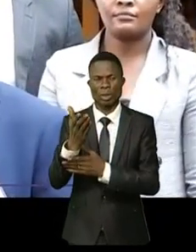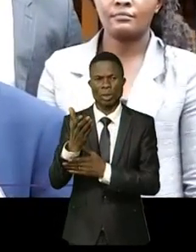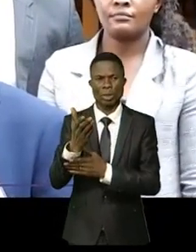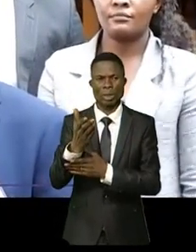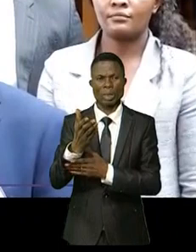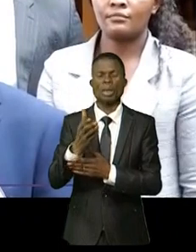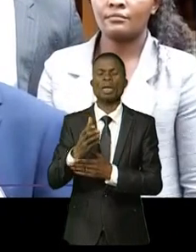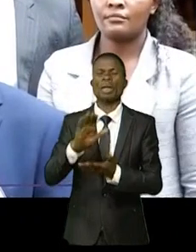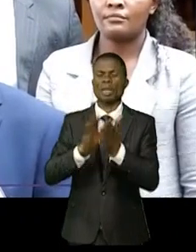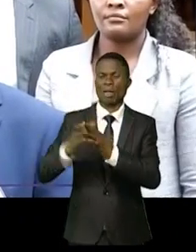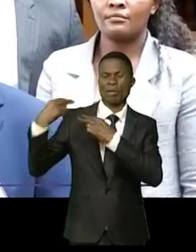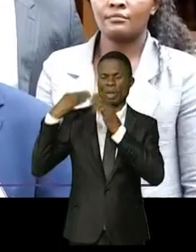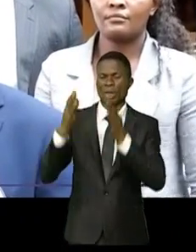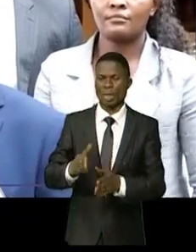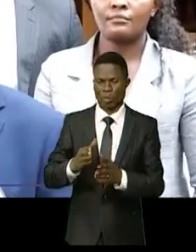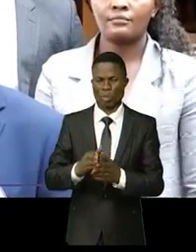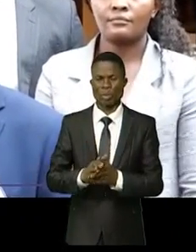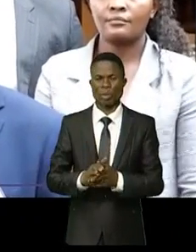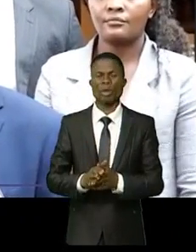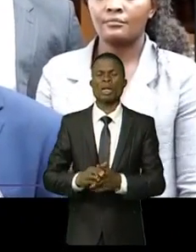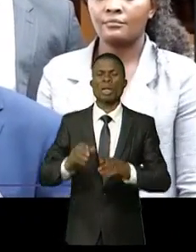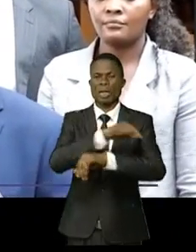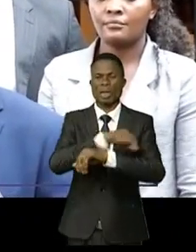de l'antenne auprès de son Excellence Monsieur le Gouverneur